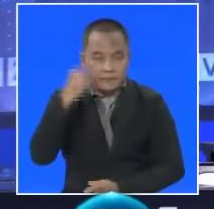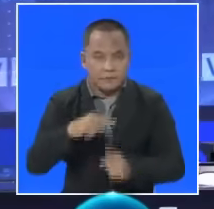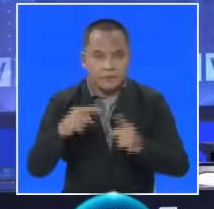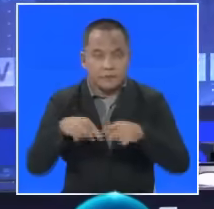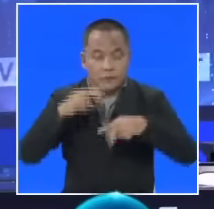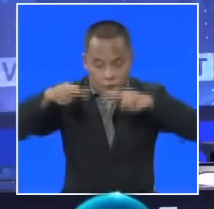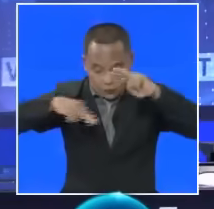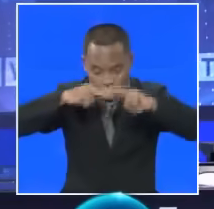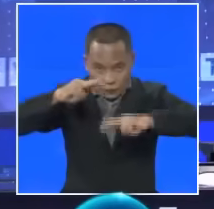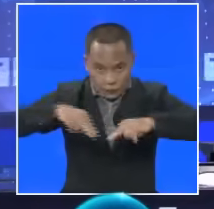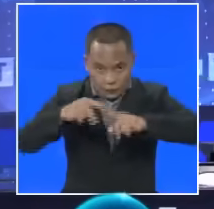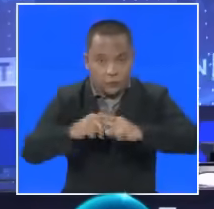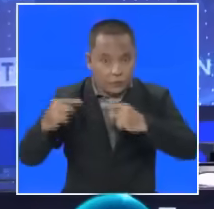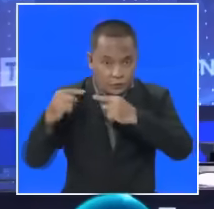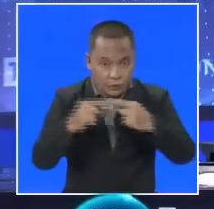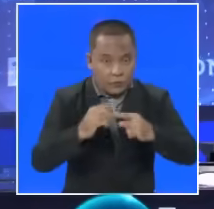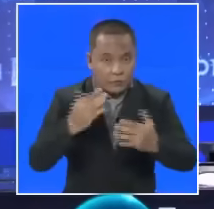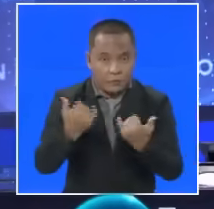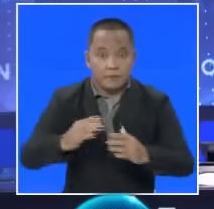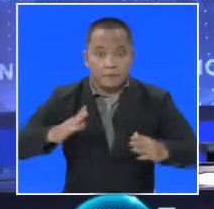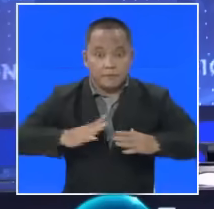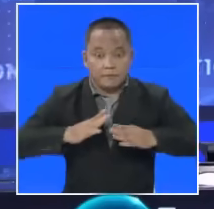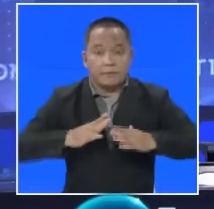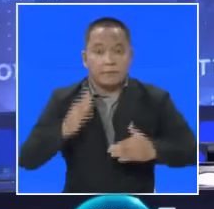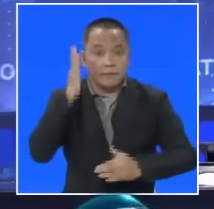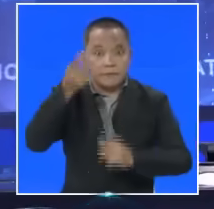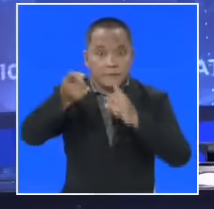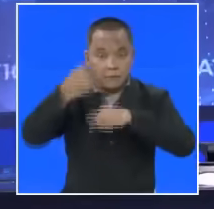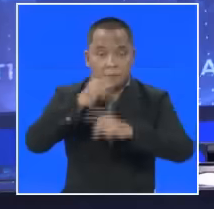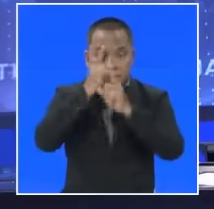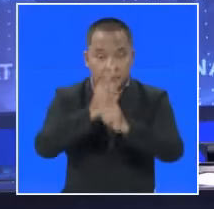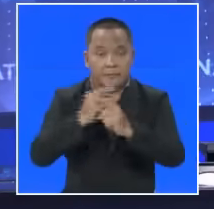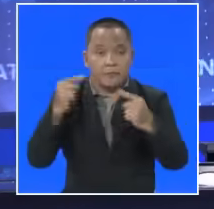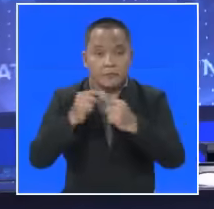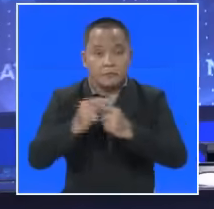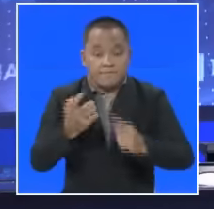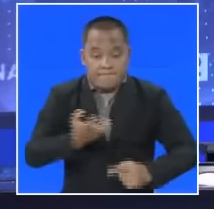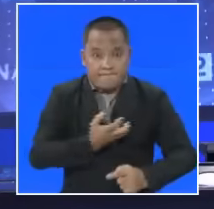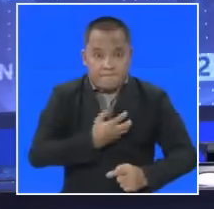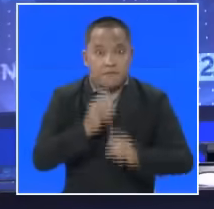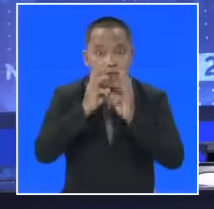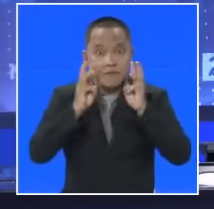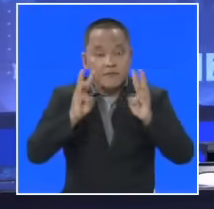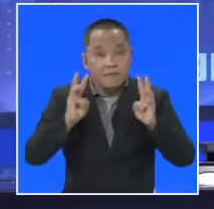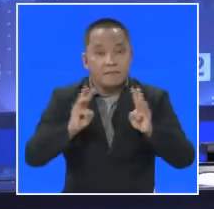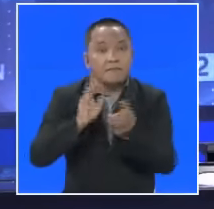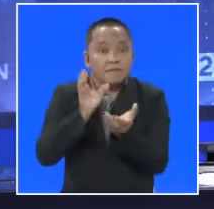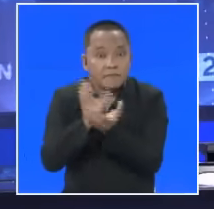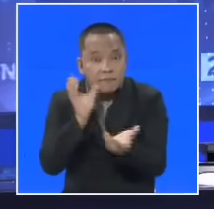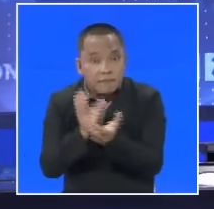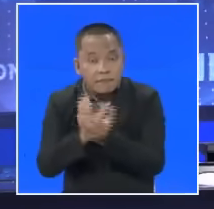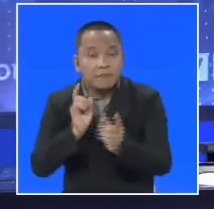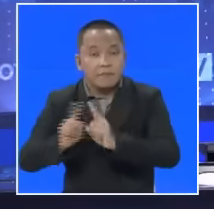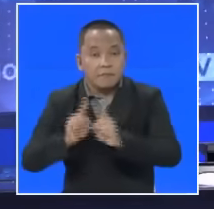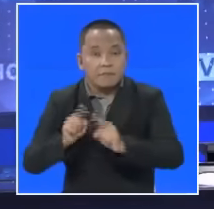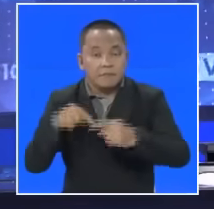ผลการตรวจสอบออกมาอย่างต่อเนื่องนะคะช่วงนี้พักกันสักครู่ก่อนค่ะช่วงหน้ากลับมาติดตามความเหิมเกริมของเว็บพนันออนไลน์ล่าสุดเห็นว่